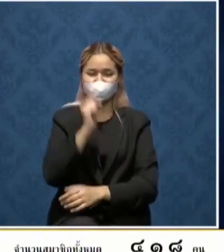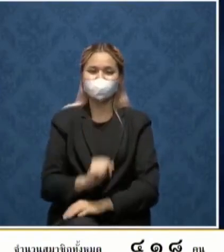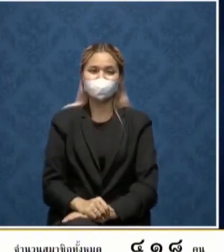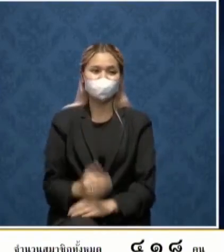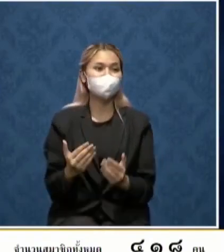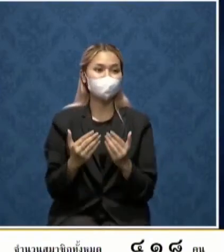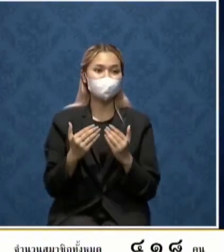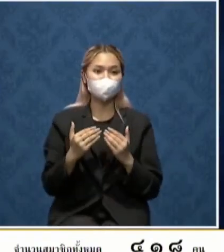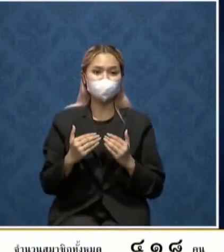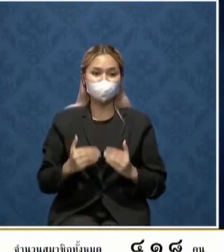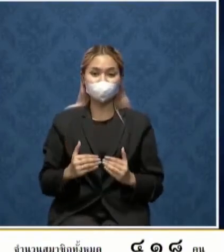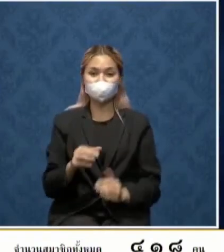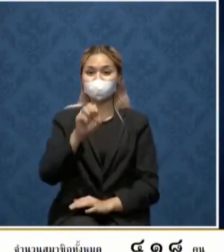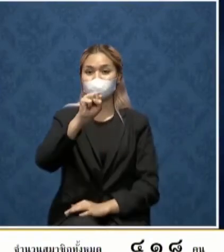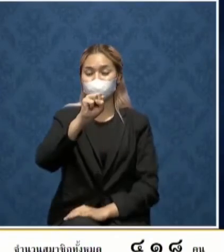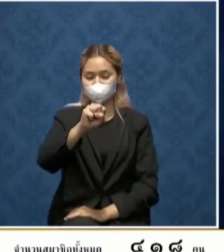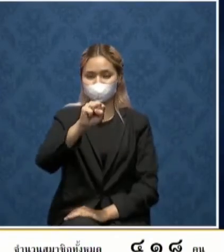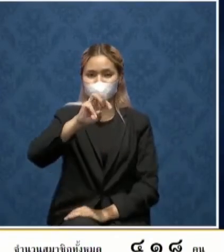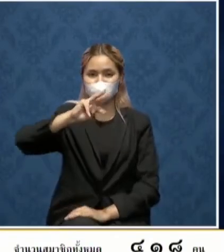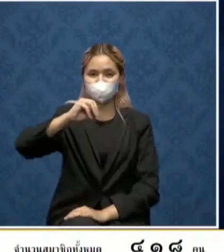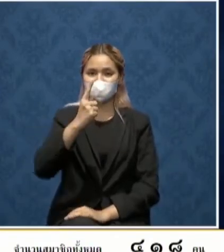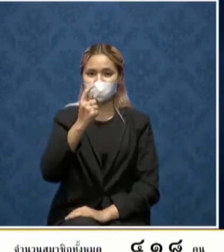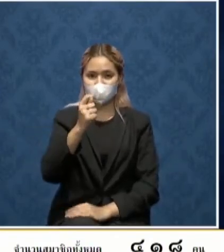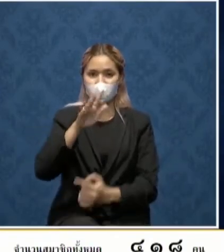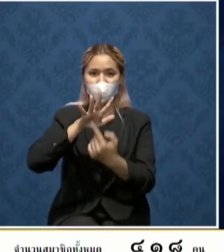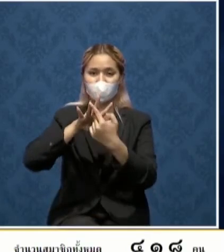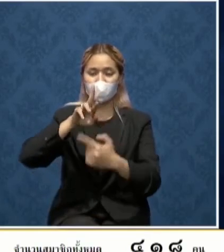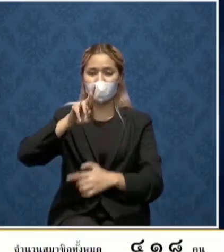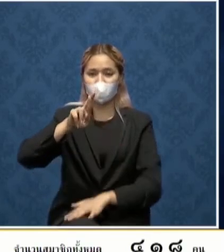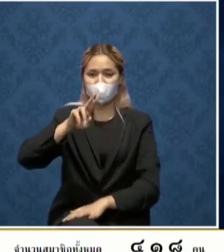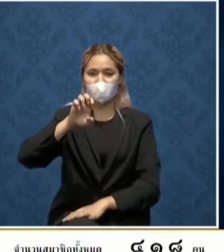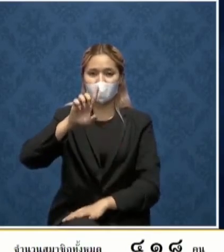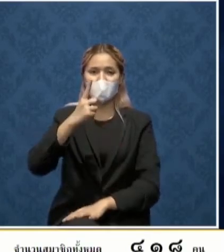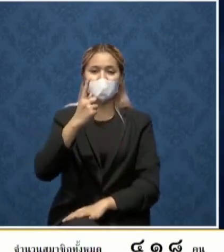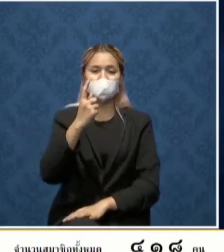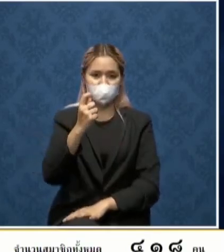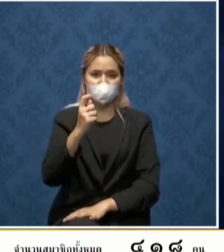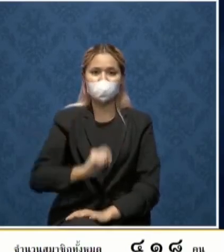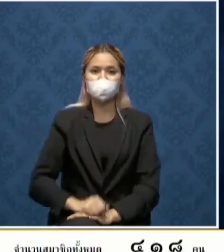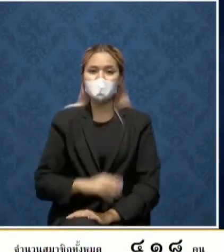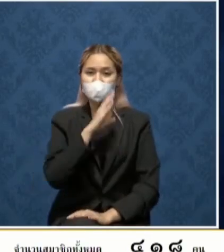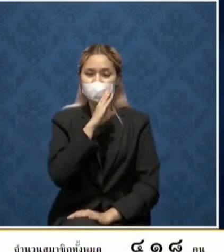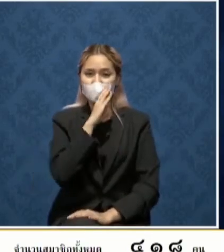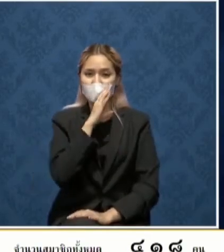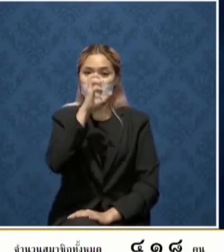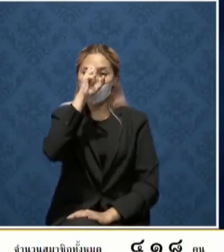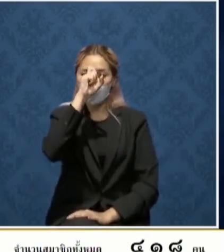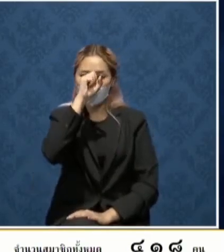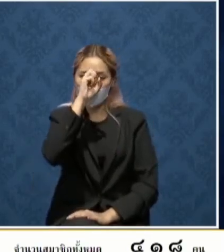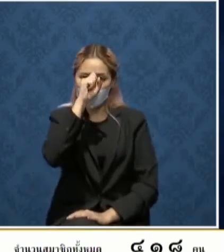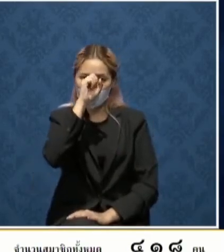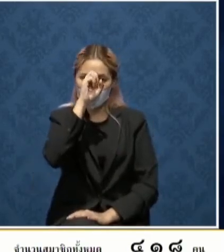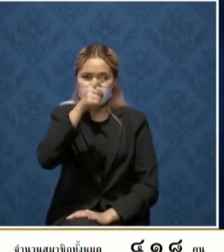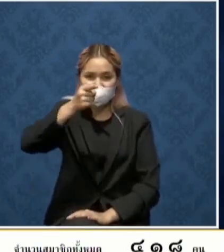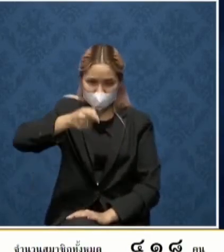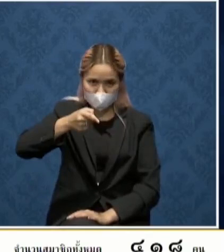สม.ในเรืหลงการ